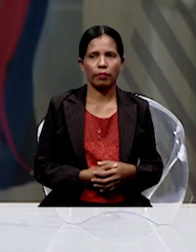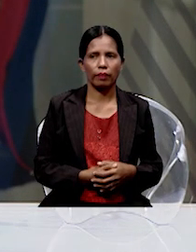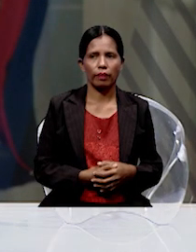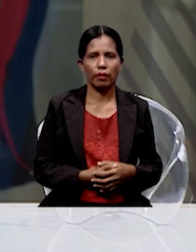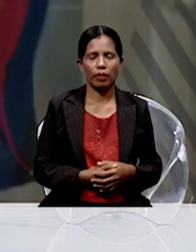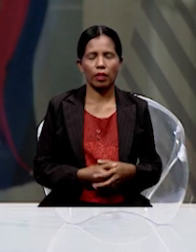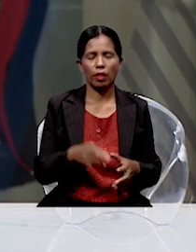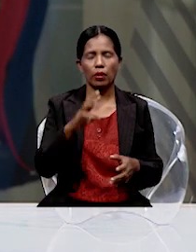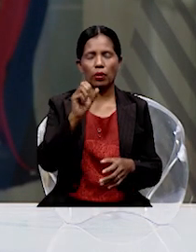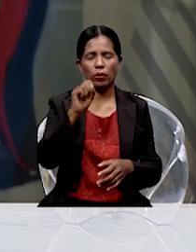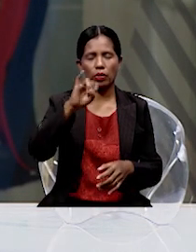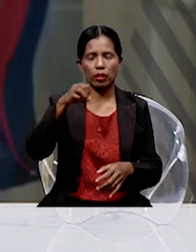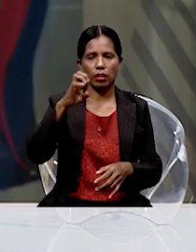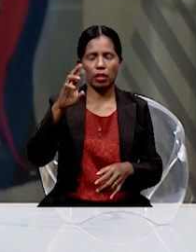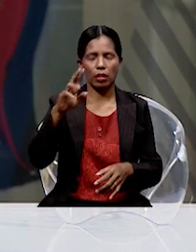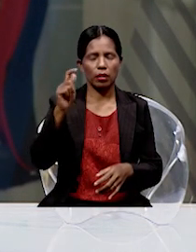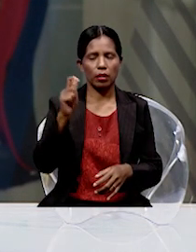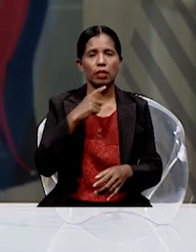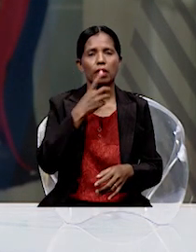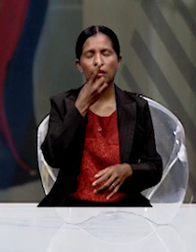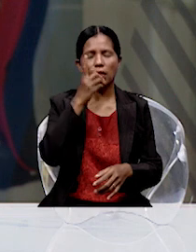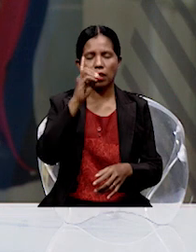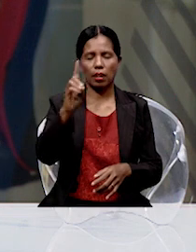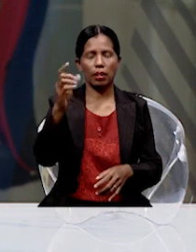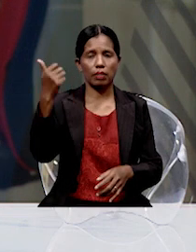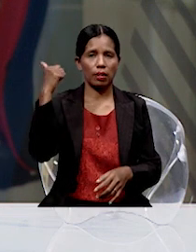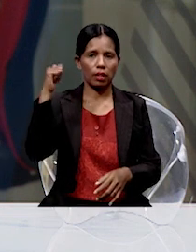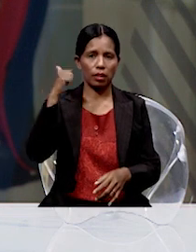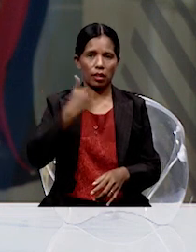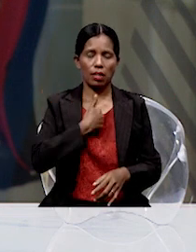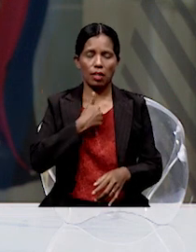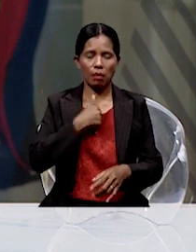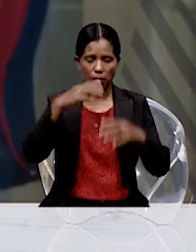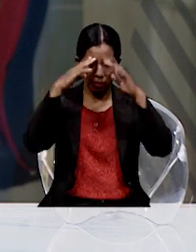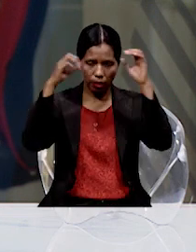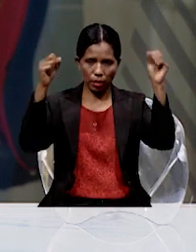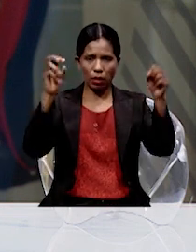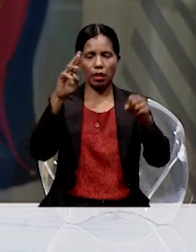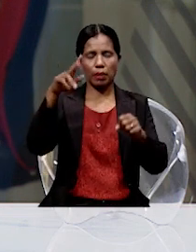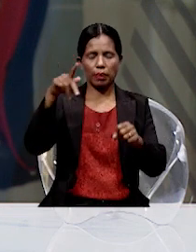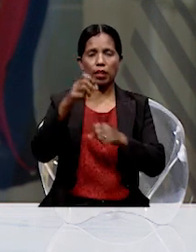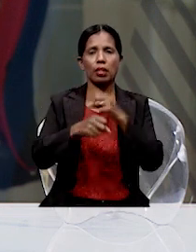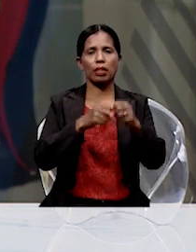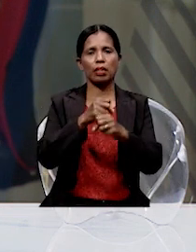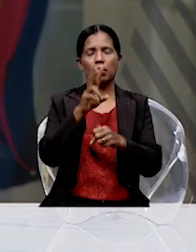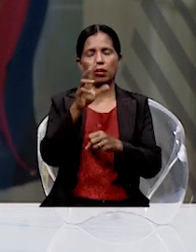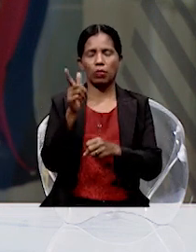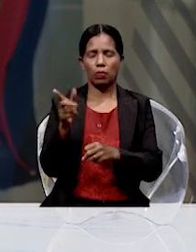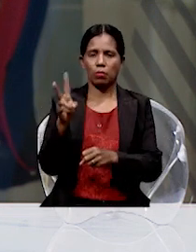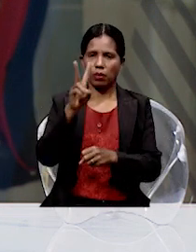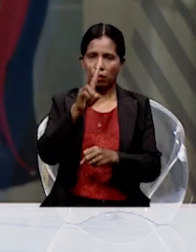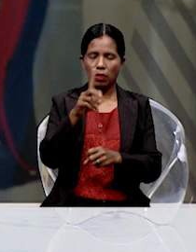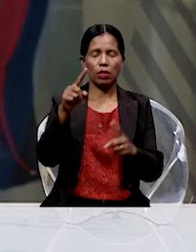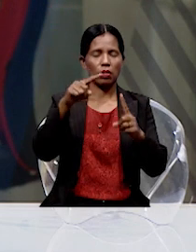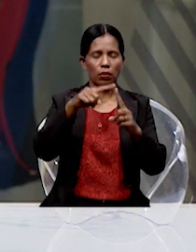Vozero Tiago Lobato oficialmente declara candidata ba Presiden Republika periode tinang ring rua ronulu resing rua to ring